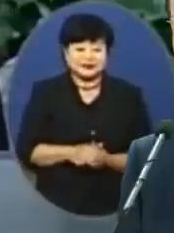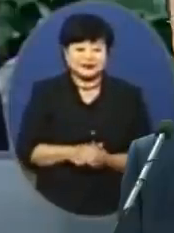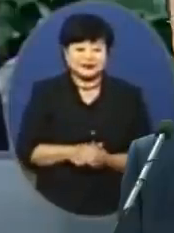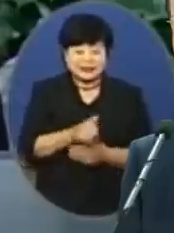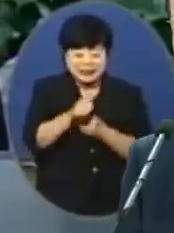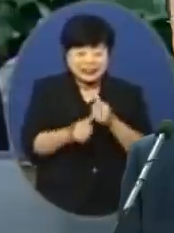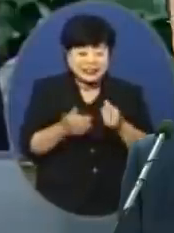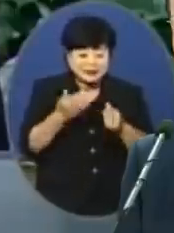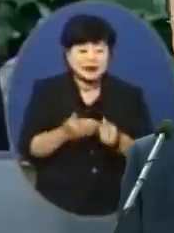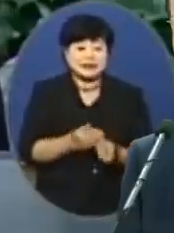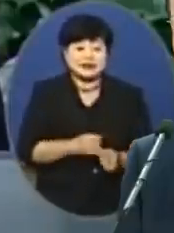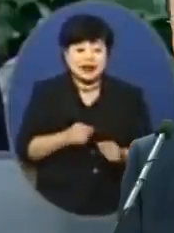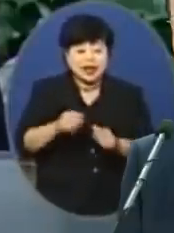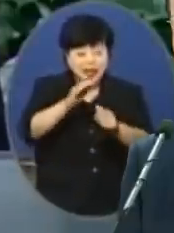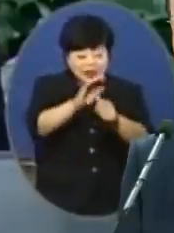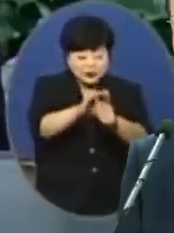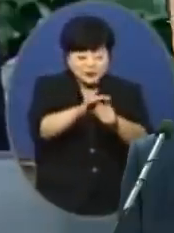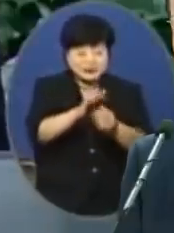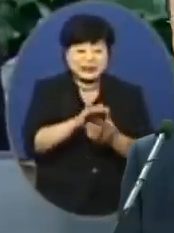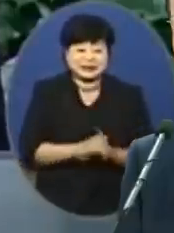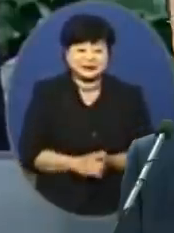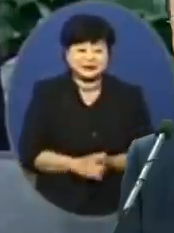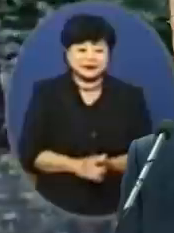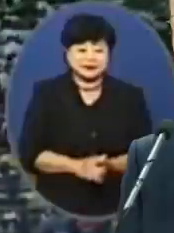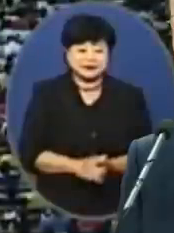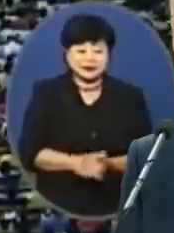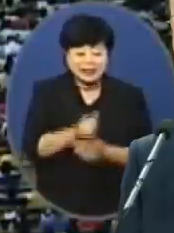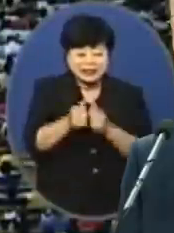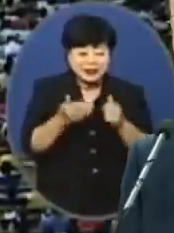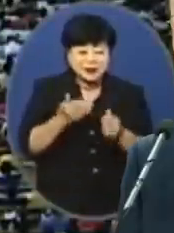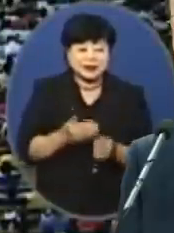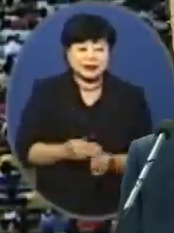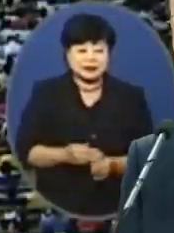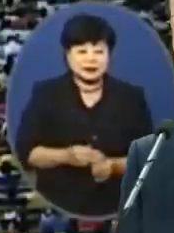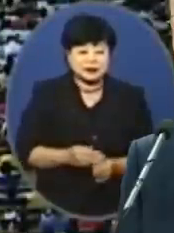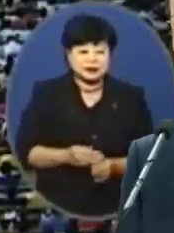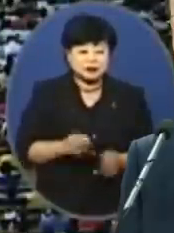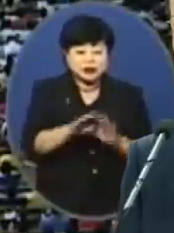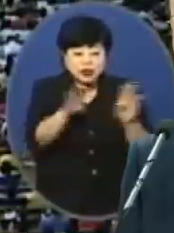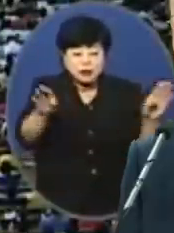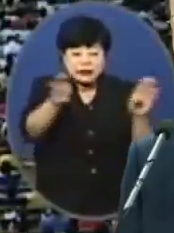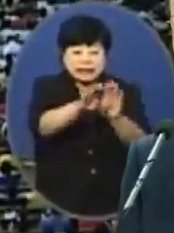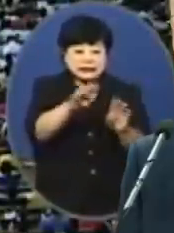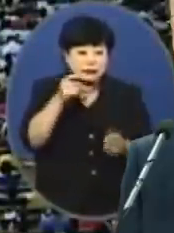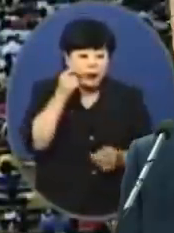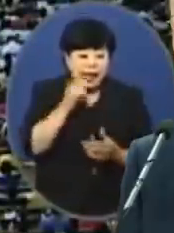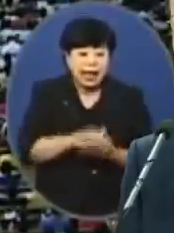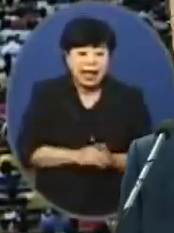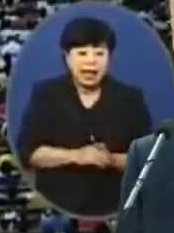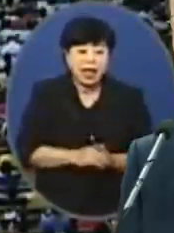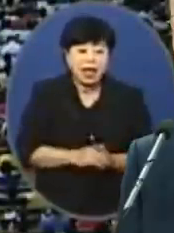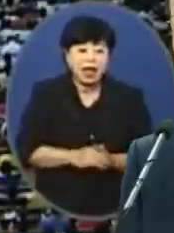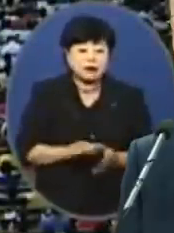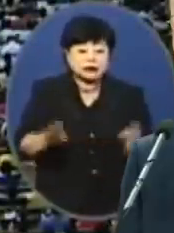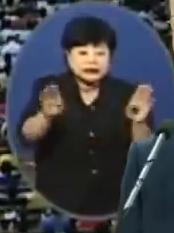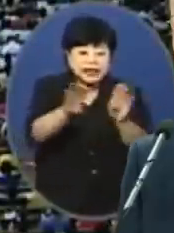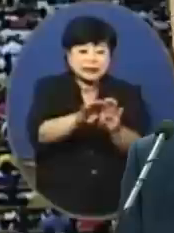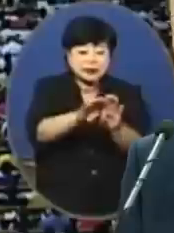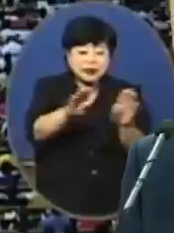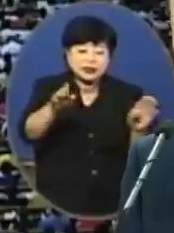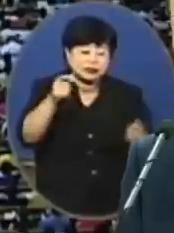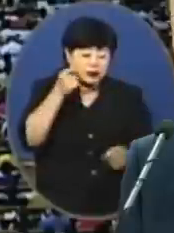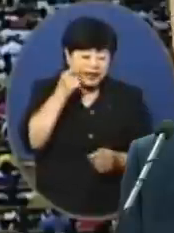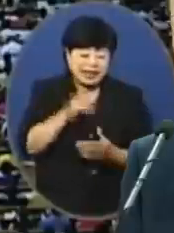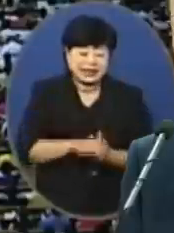여러분 하나님이 역사하시는 것입니다. 하나님이 문을 열면 닫을 자가 없고 문을 닫으면 열자가 없는 것이